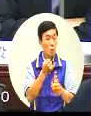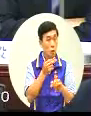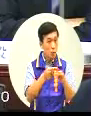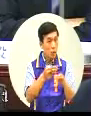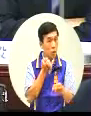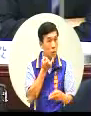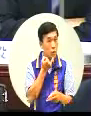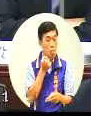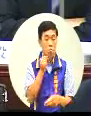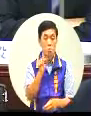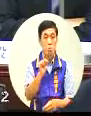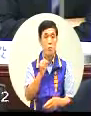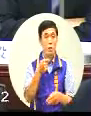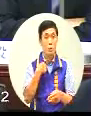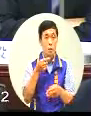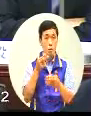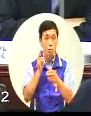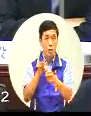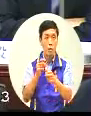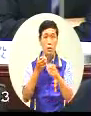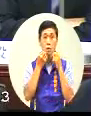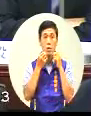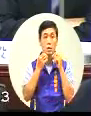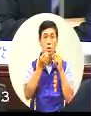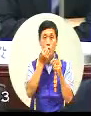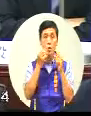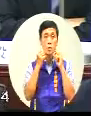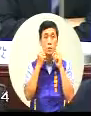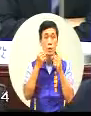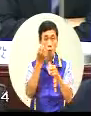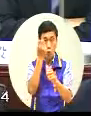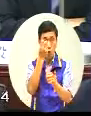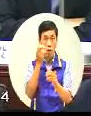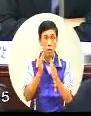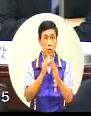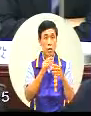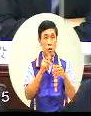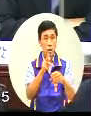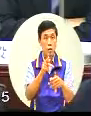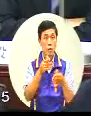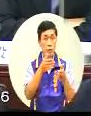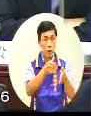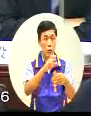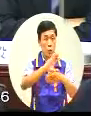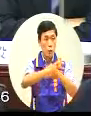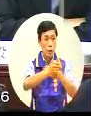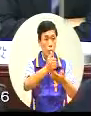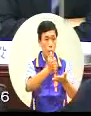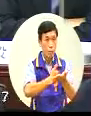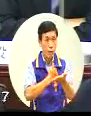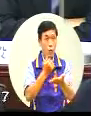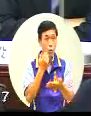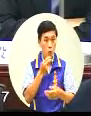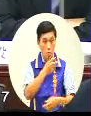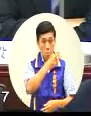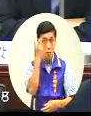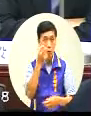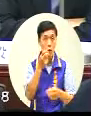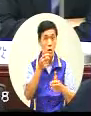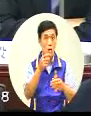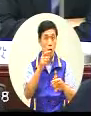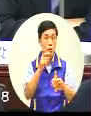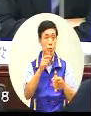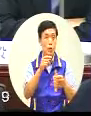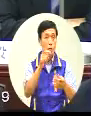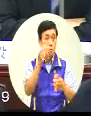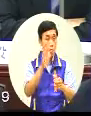交代我们食品科是说，如果今天验出来不要特定指哪一个国家，进口的如果被我查到不合格率比较高的，那